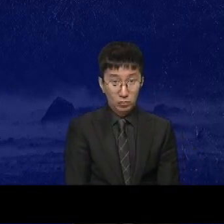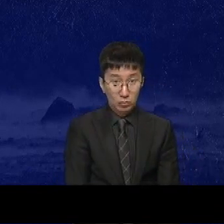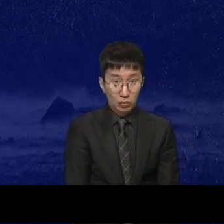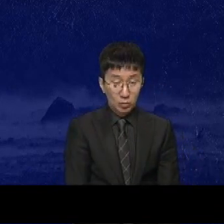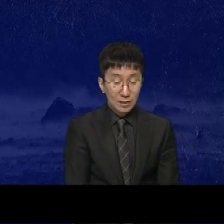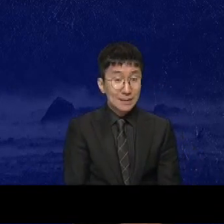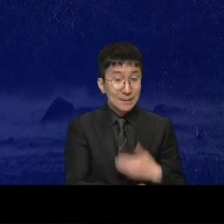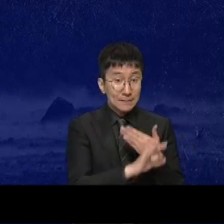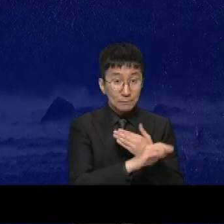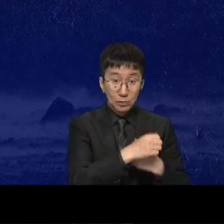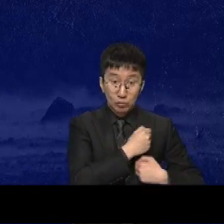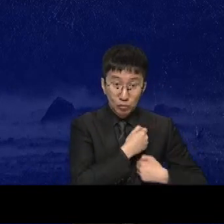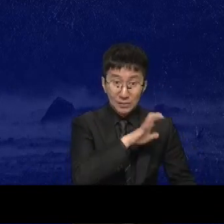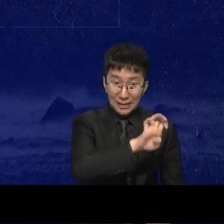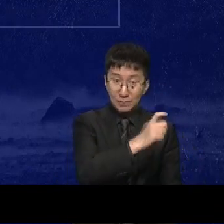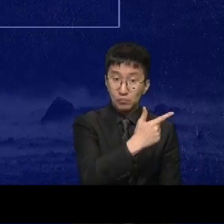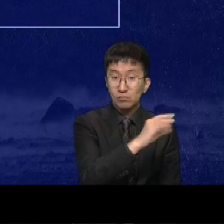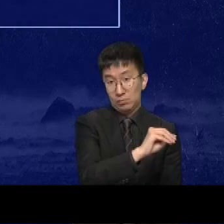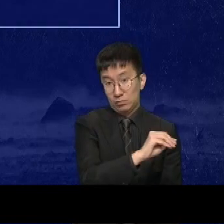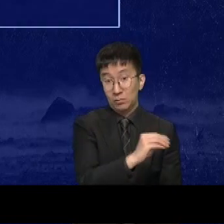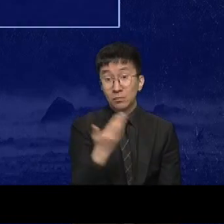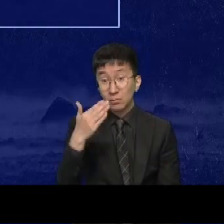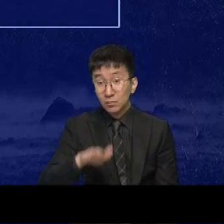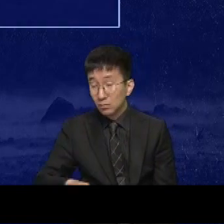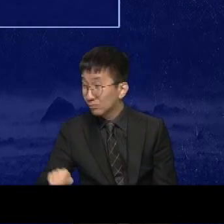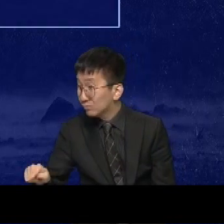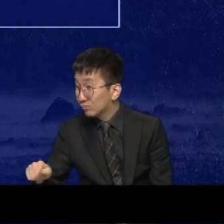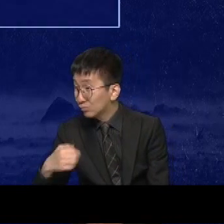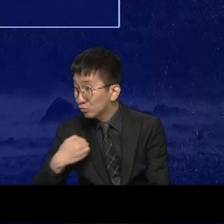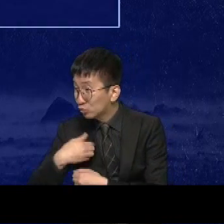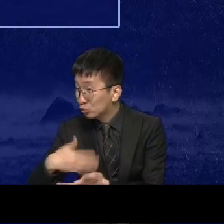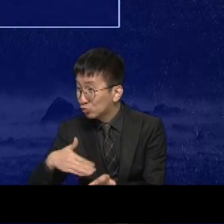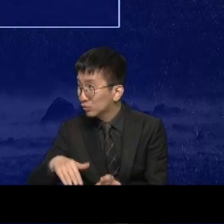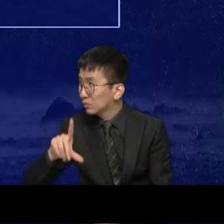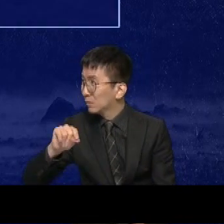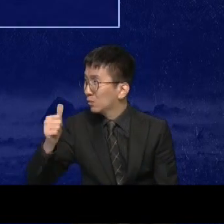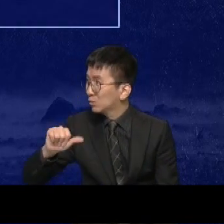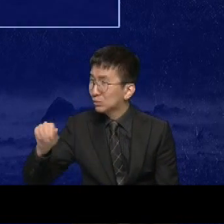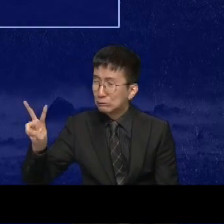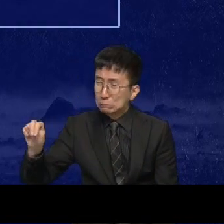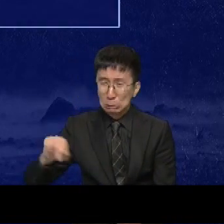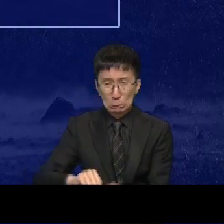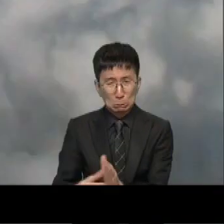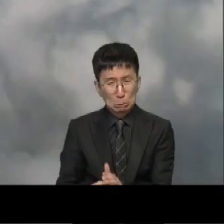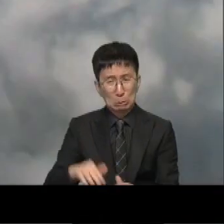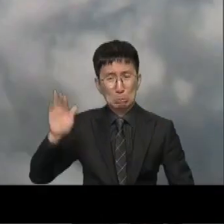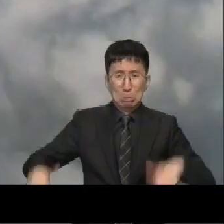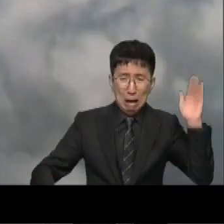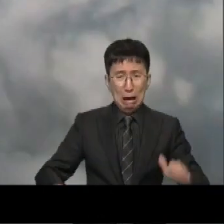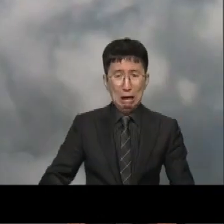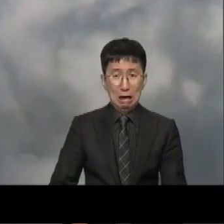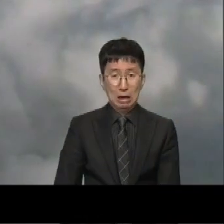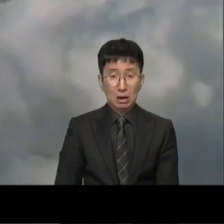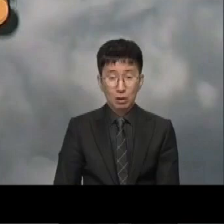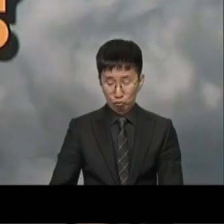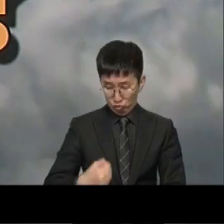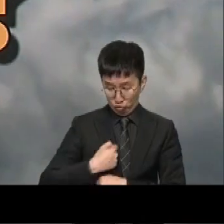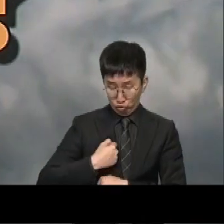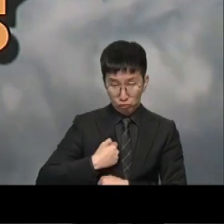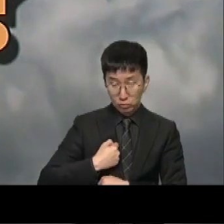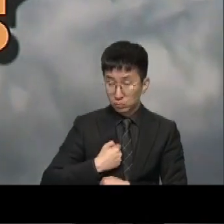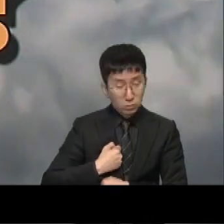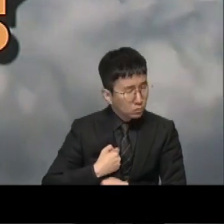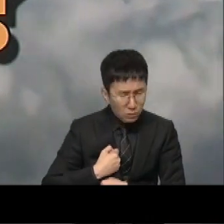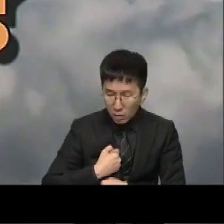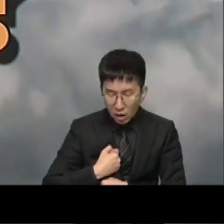달하는 이스라엘과는 달리 하마스 병력은 15,000에서 2만 명 정도로 비교가 안 됩니다. 자, 군사력만으로 보면